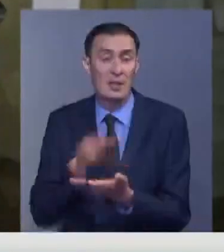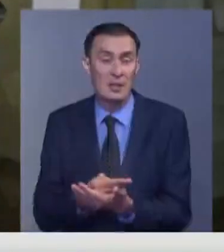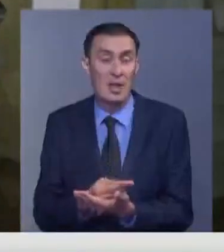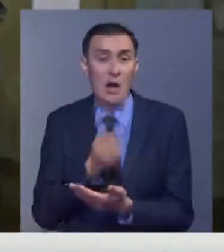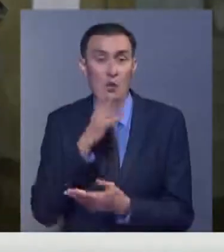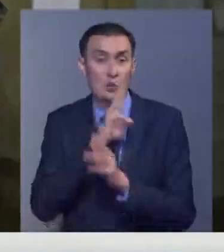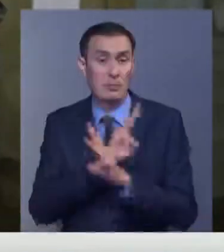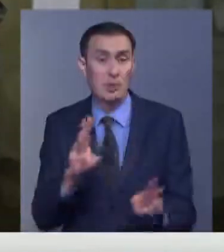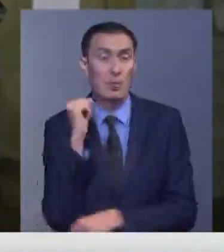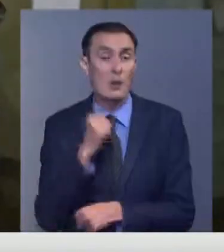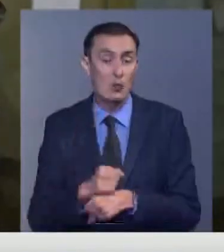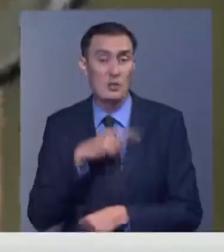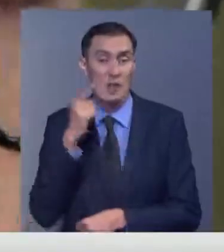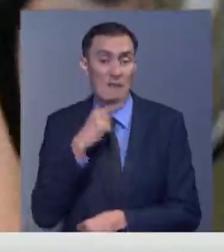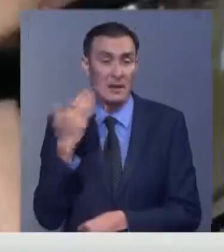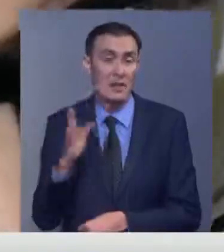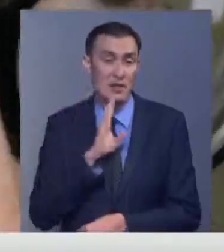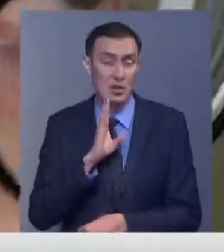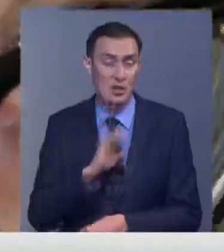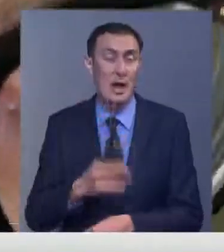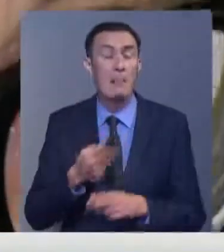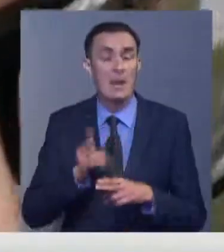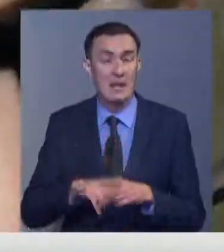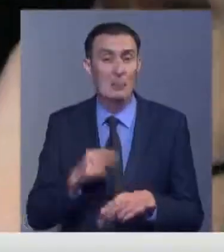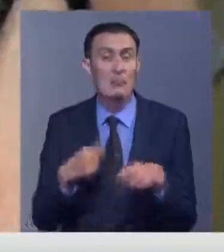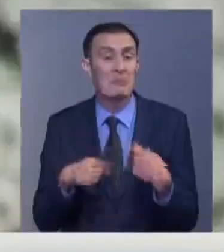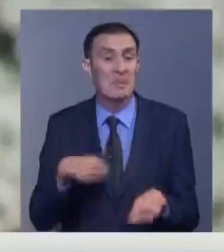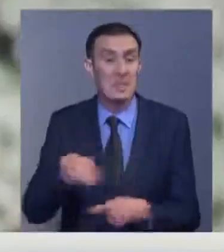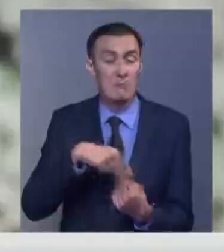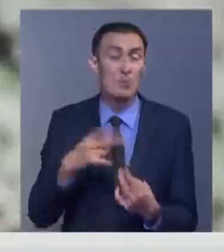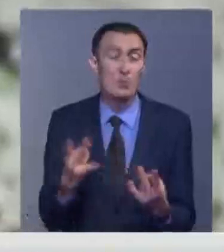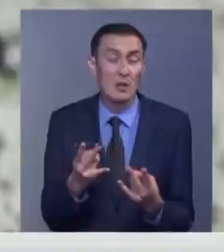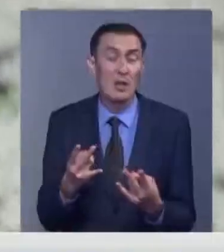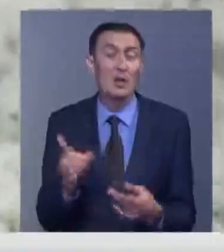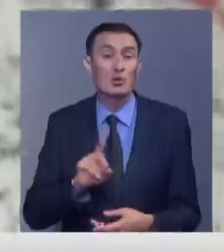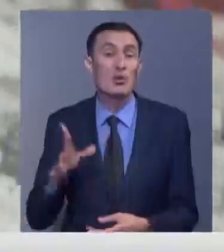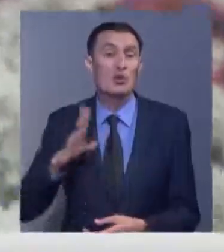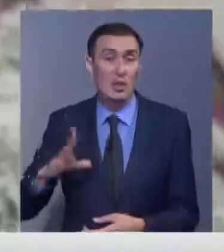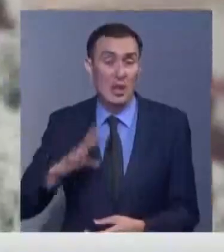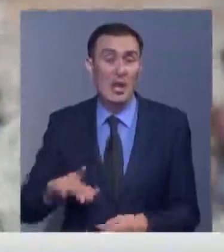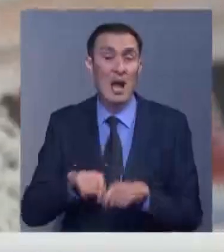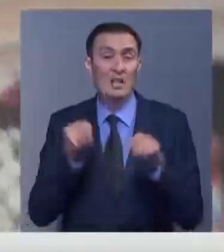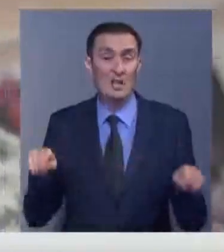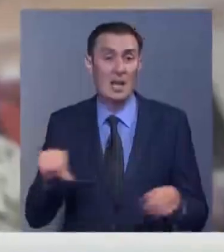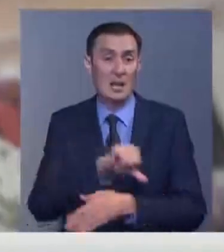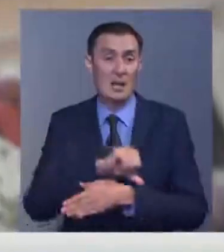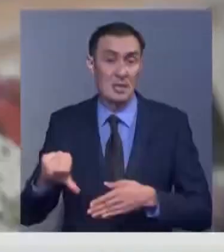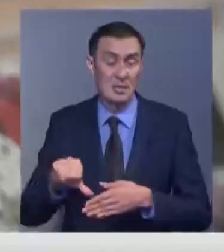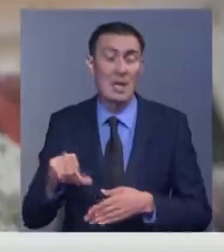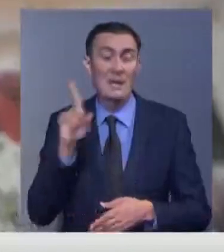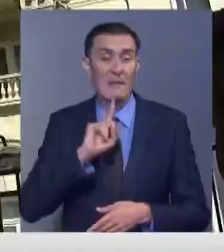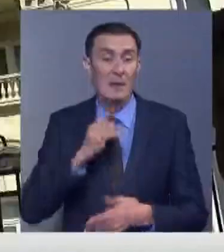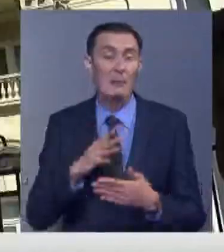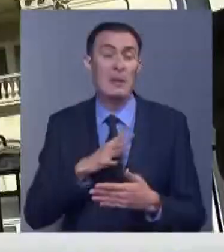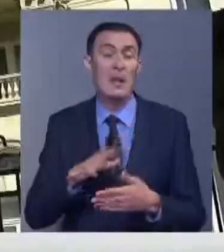достойную зарплату сотрудникам, говорит Лариса Макуян. Поэтому предпринимателям ничего не остается, как ждать открытия границ. Тем временем на